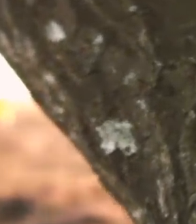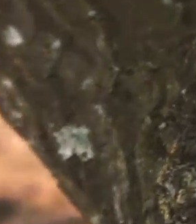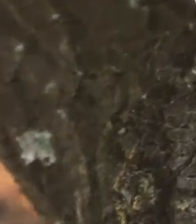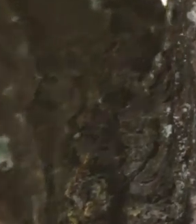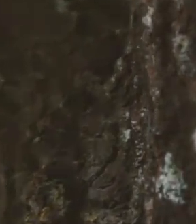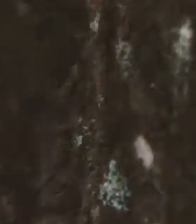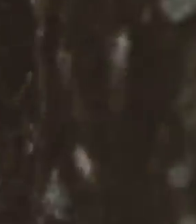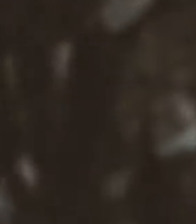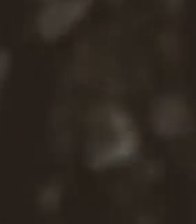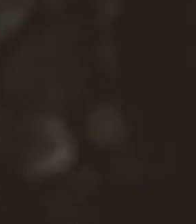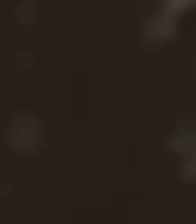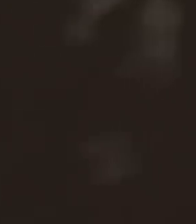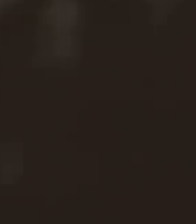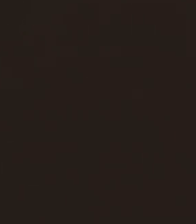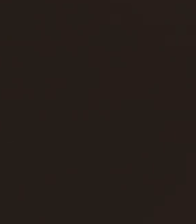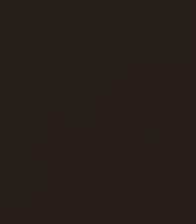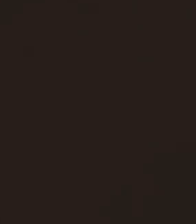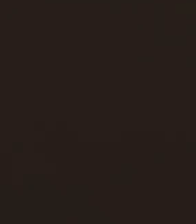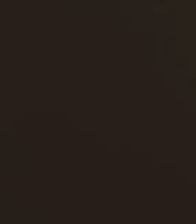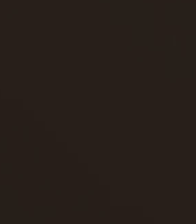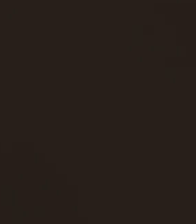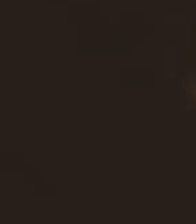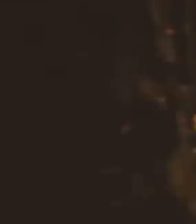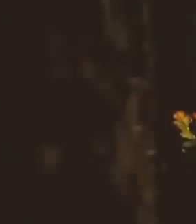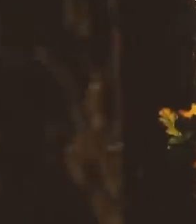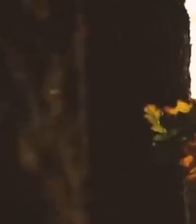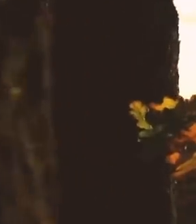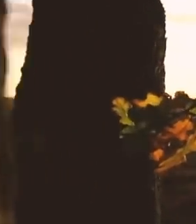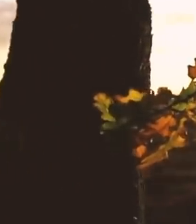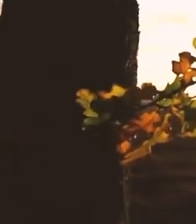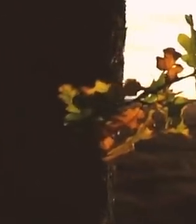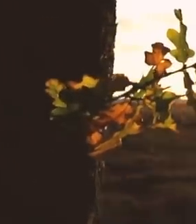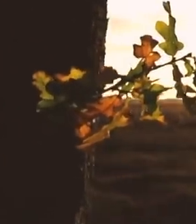uw nabijheid wil ik zijn.